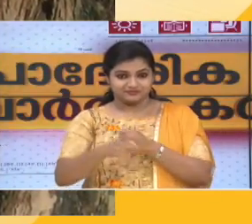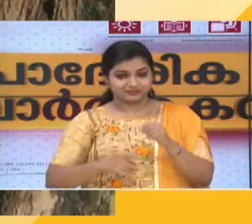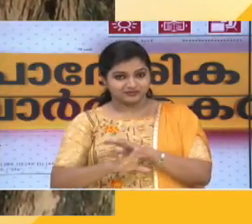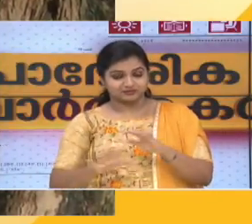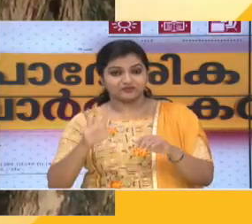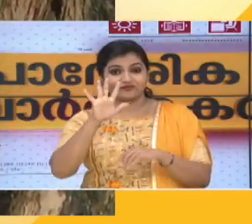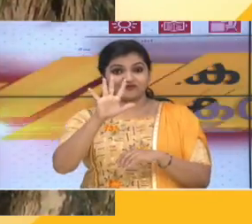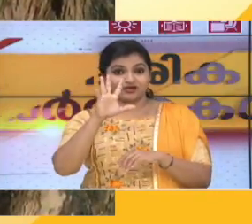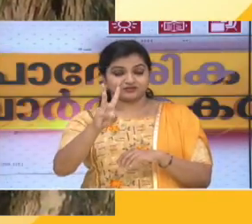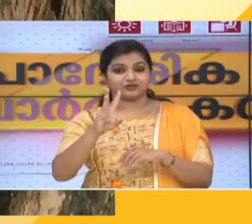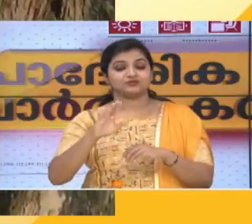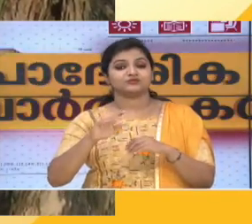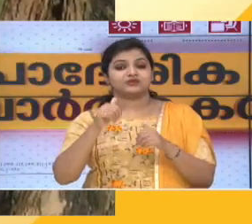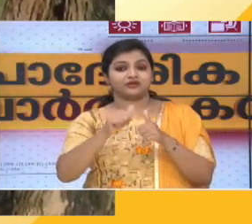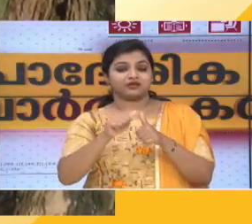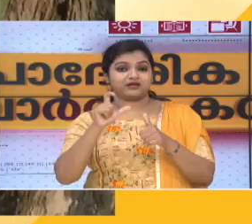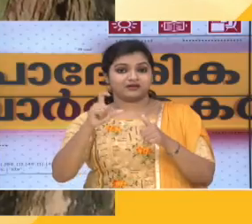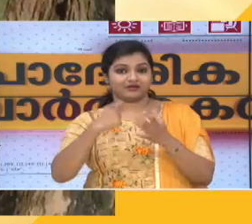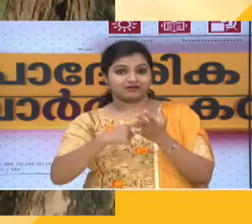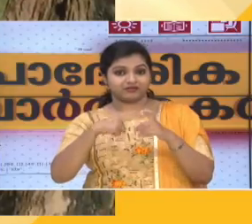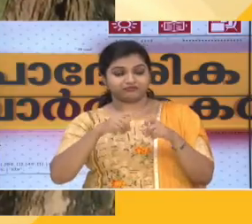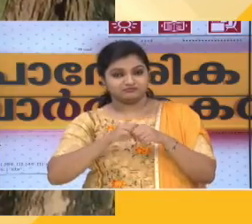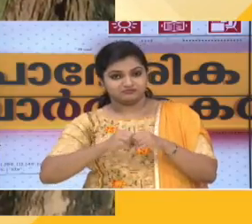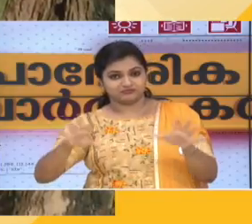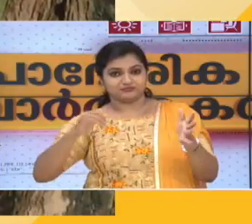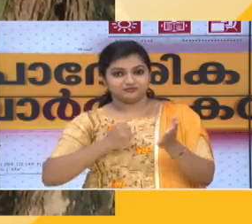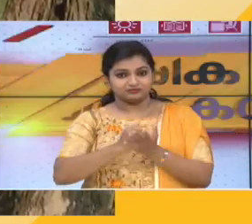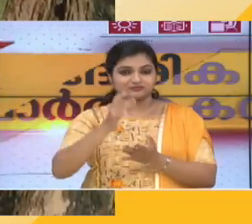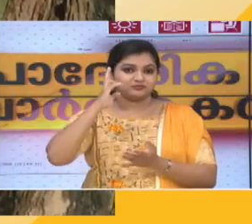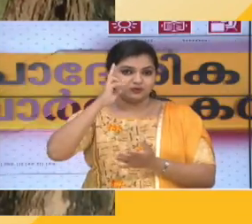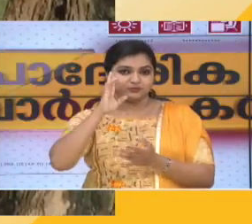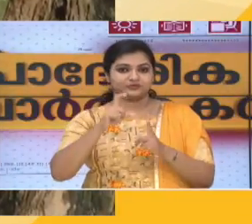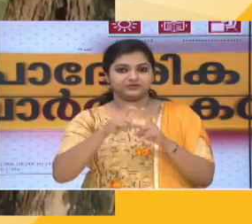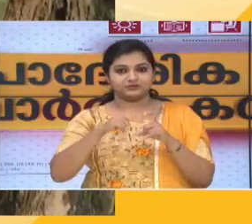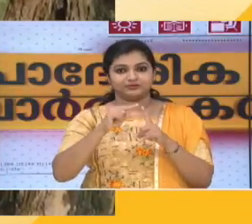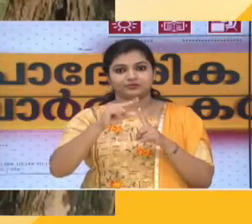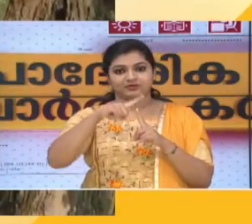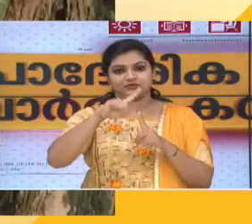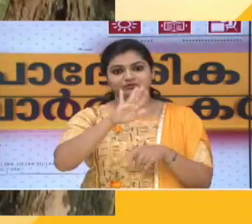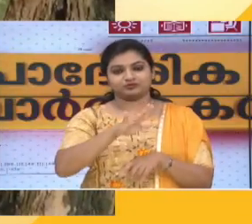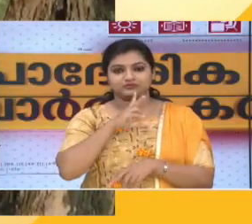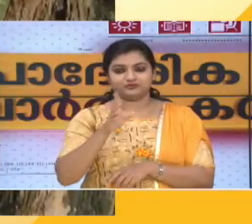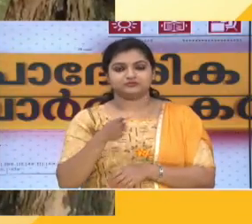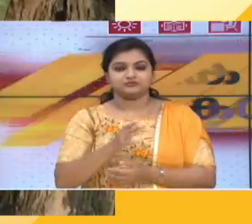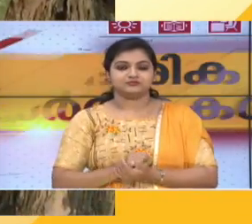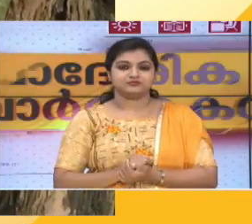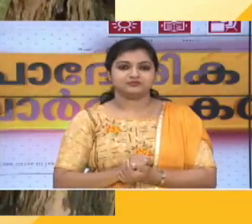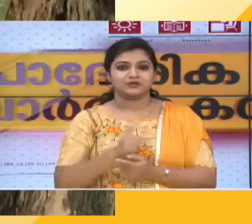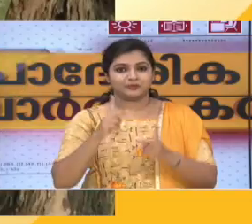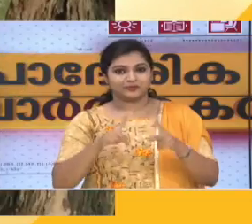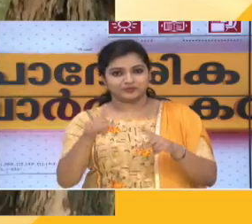ഈ തരിശുനില കൃഷി വ്യാപിപ്പിക്കാൻ പറ്റും എന്നുള്ള ഉത്തമ വിശ്വാസത്തിലാണ് ഞങ്ങളുടെ ഡിപ്പാർട്ട്മെൻറ്റുള്ളത്. അതിന് ജനകീയ കൂട്ടായ്മകളുടെ,